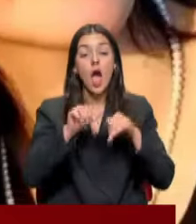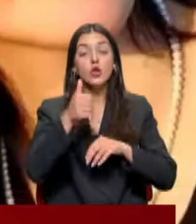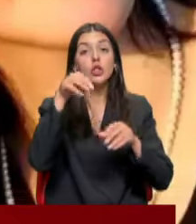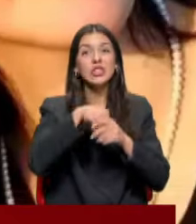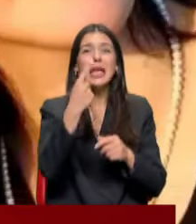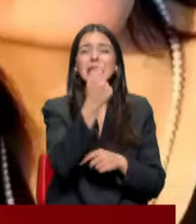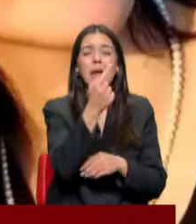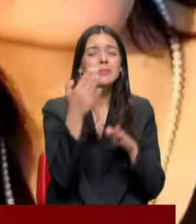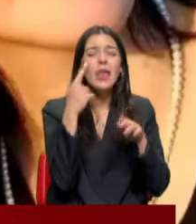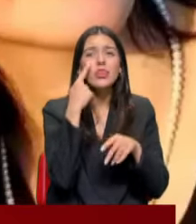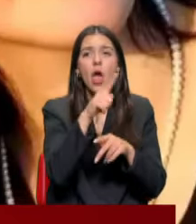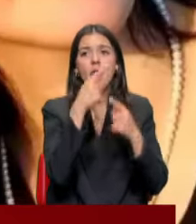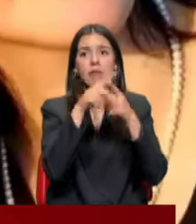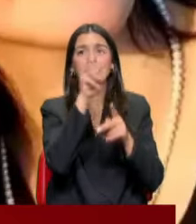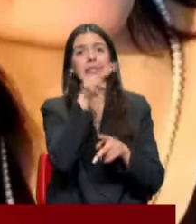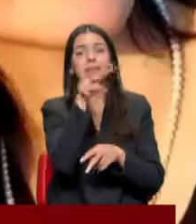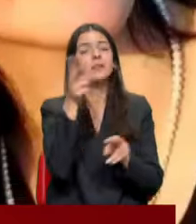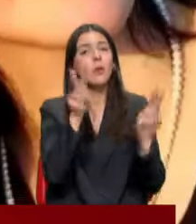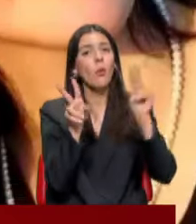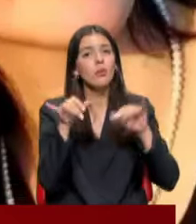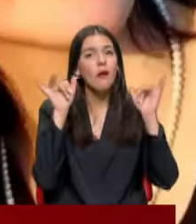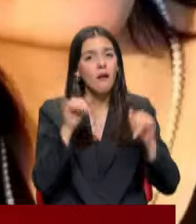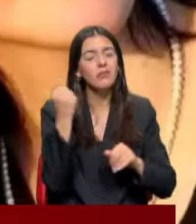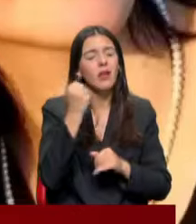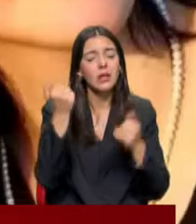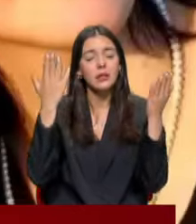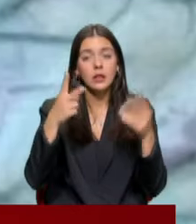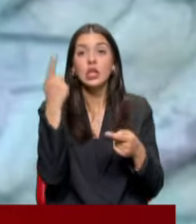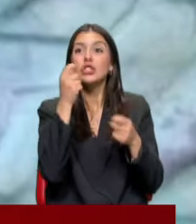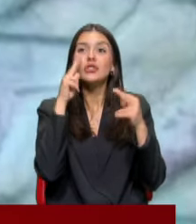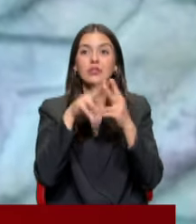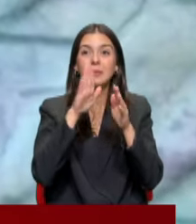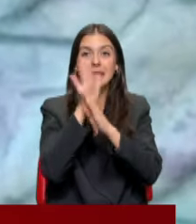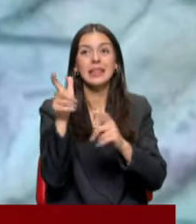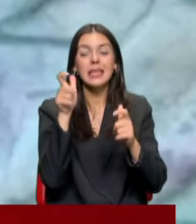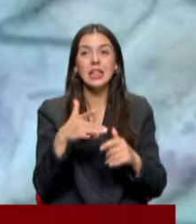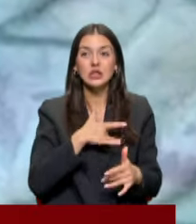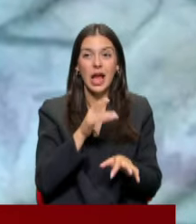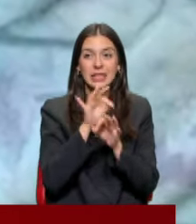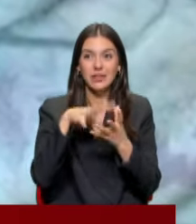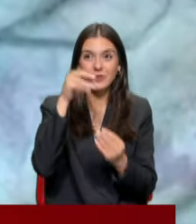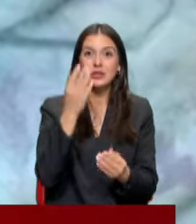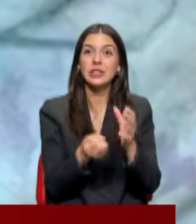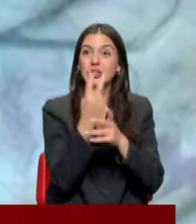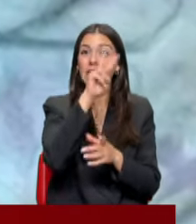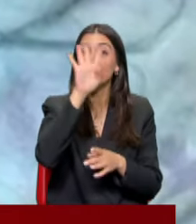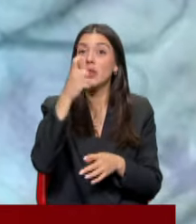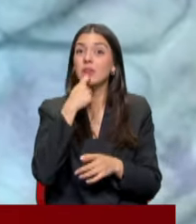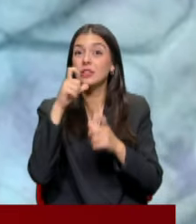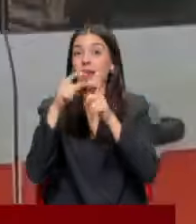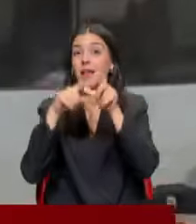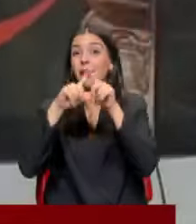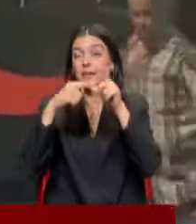arayla katledildi 19 yaşındaki İkbal ve Ayşenur. İş görüşmesine gittiği yerden cansız bedeni çıktı 24 yaşındaki